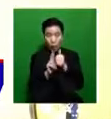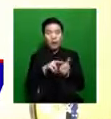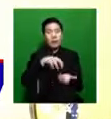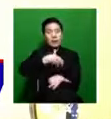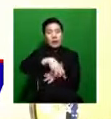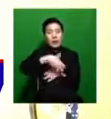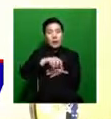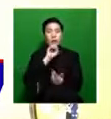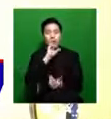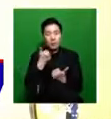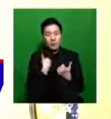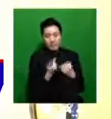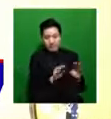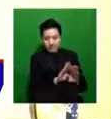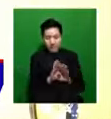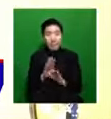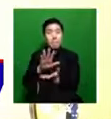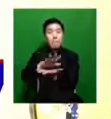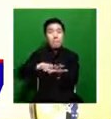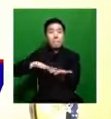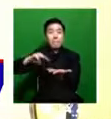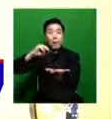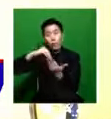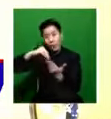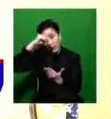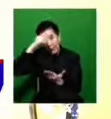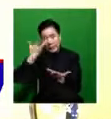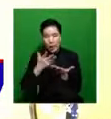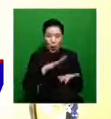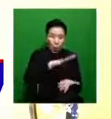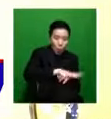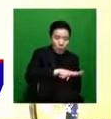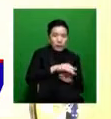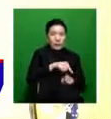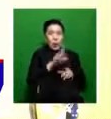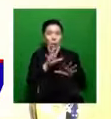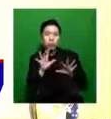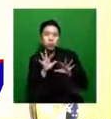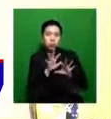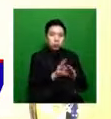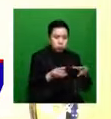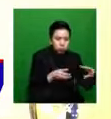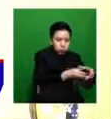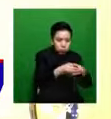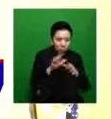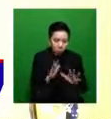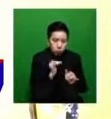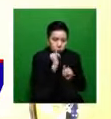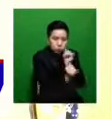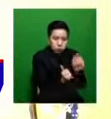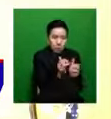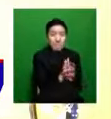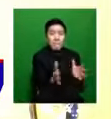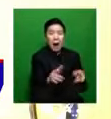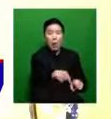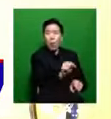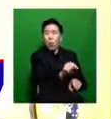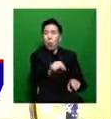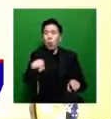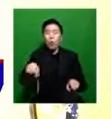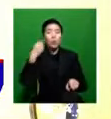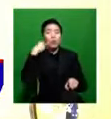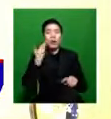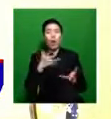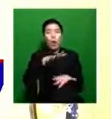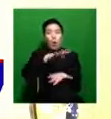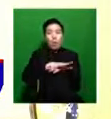ถลงเนี่ยมีเรื่องของการปิดมหาวิทยาลัยและโรงเรียนเพราะว่าเป็นสถานที่ที่มีการรวมตัวของคนจำนวนมากเป็นประจำนะคะจึงได้แ